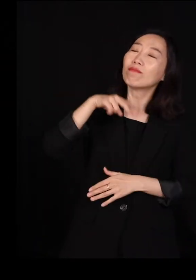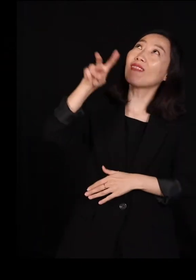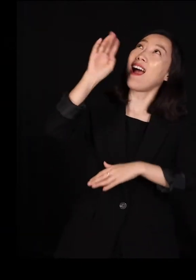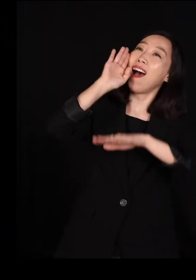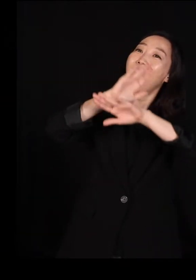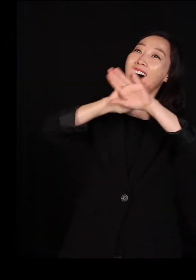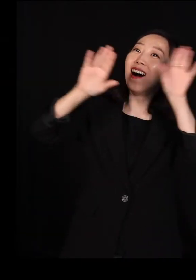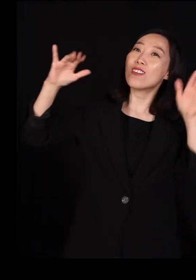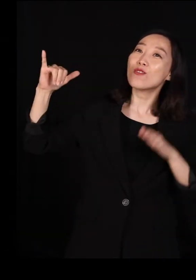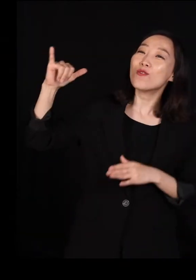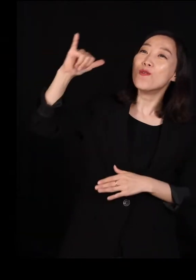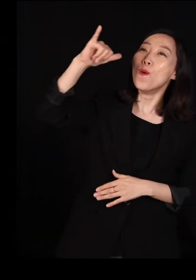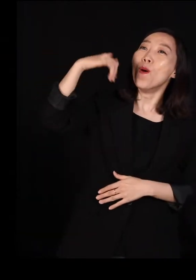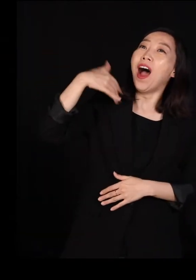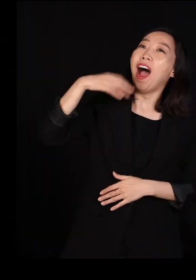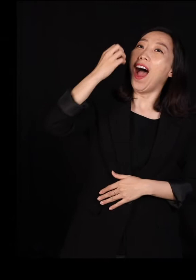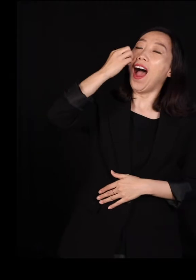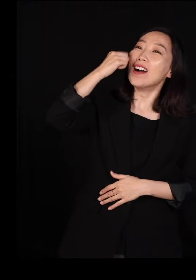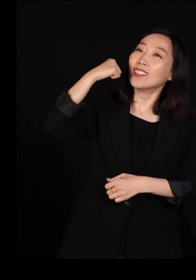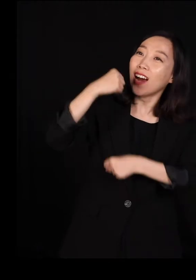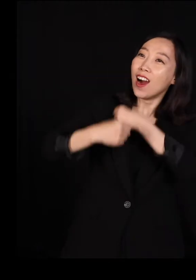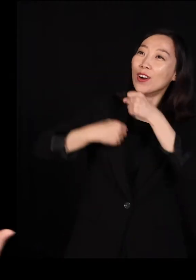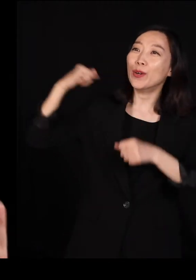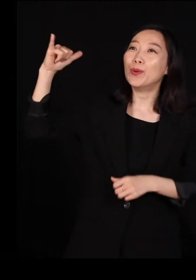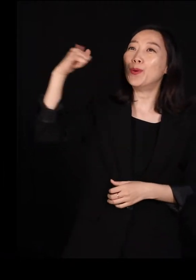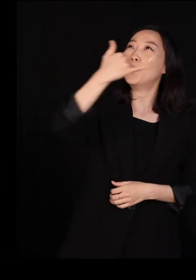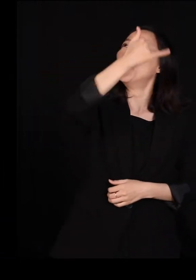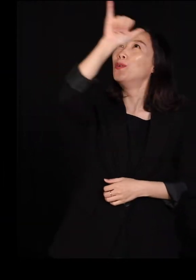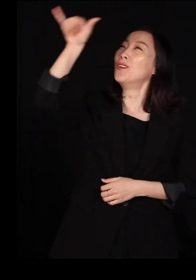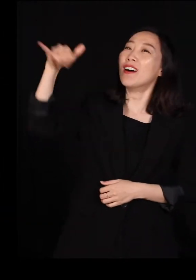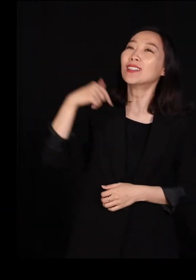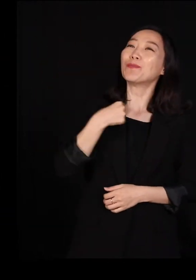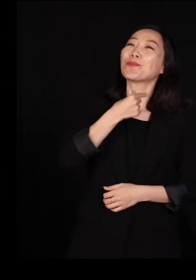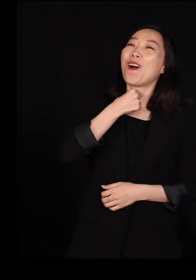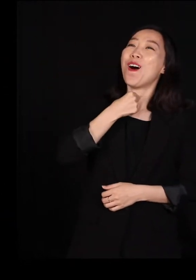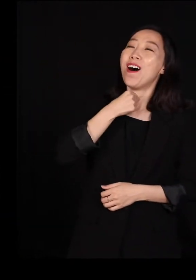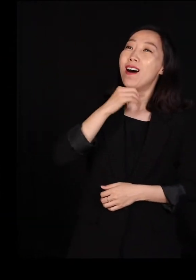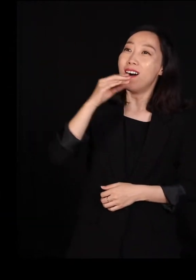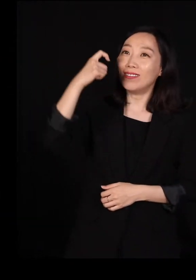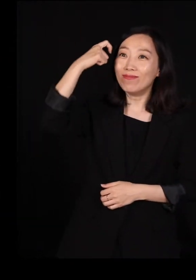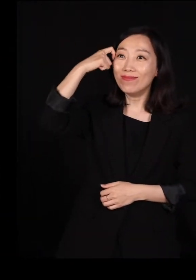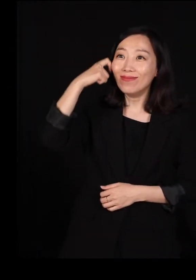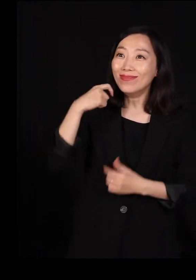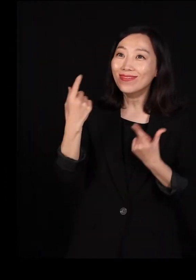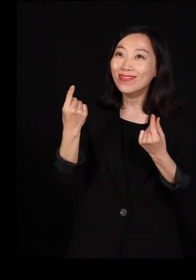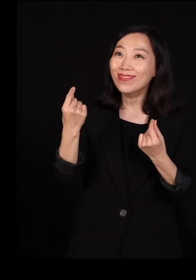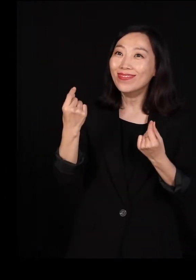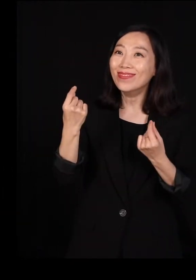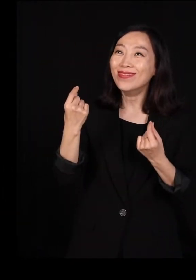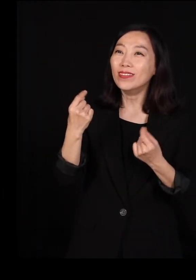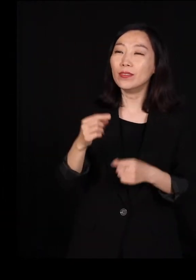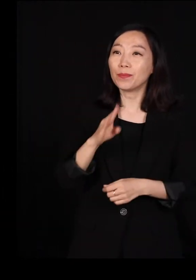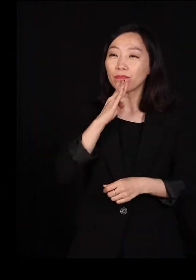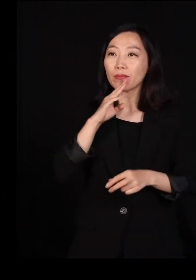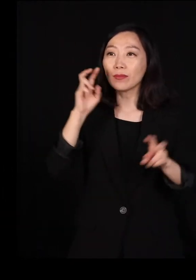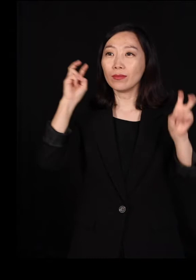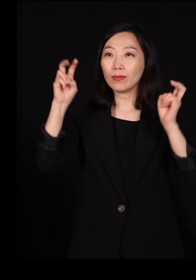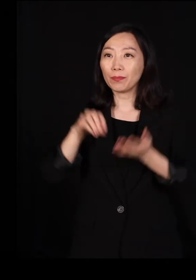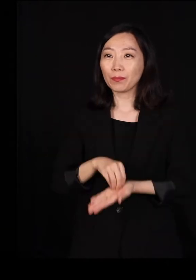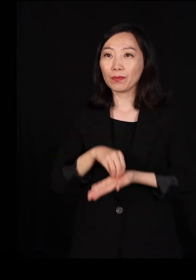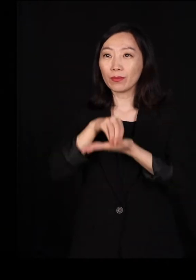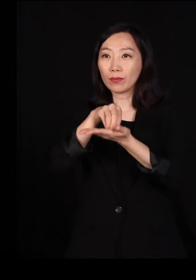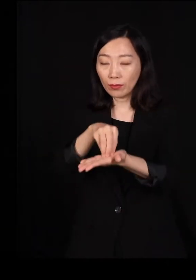되고 싶어 그렇게 자유롭게 하늘을 날아다니는 그런 거가 되고 싶어 이런 느낌인가요? 이게 한번 회사에